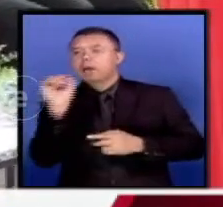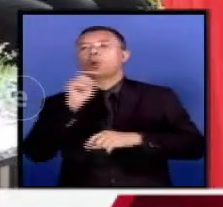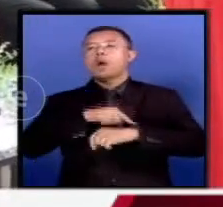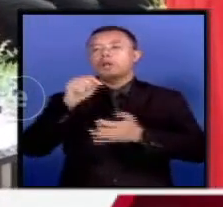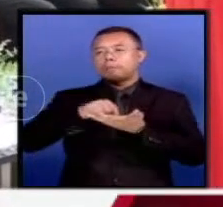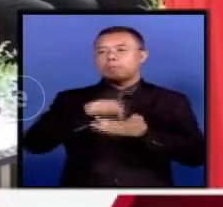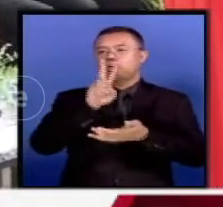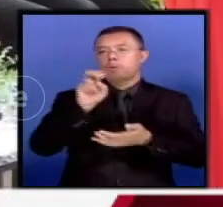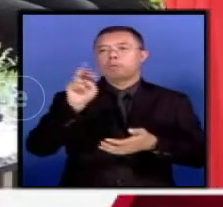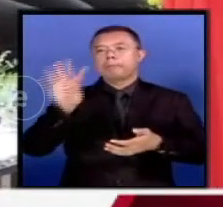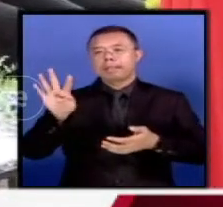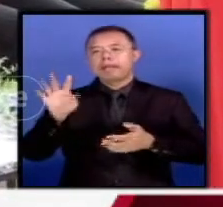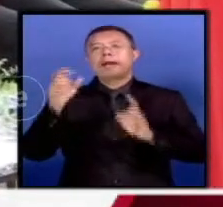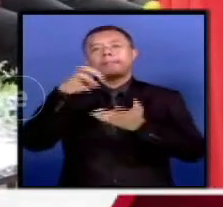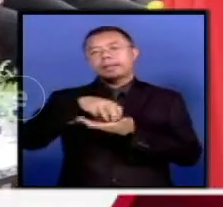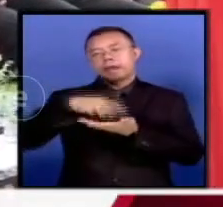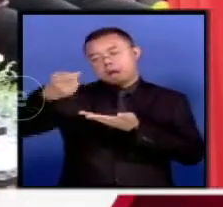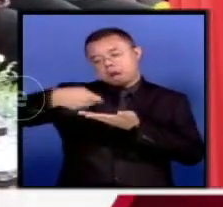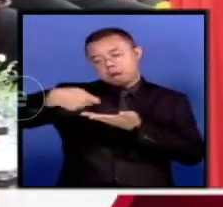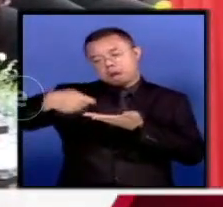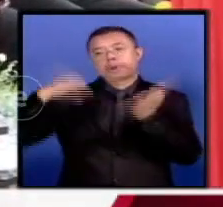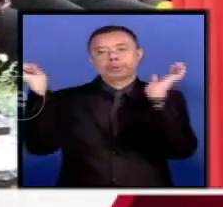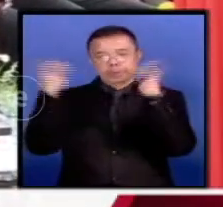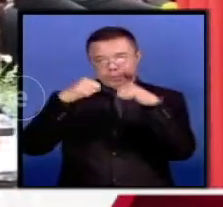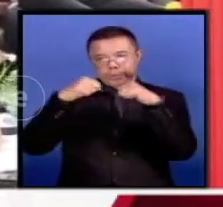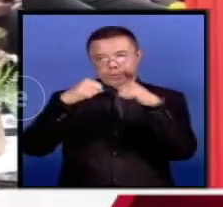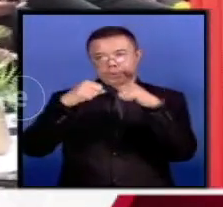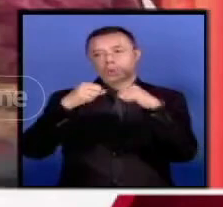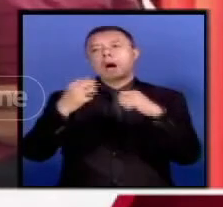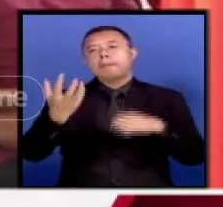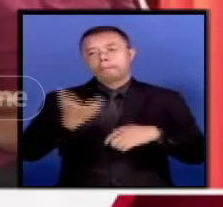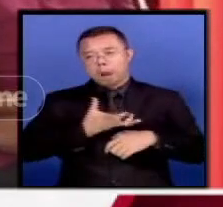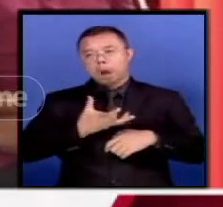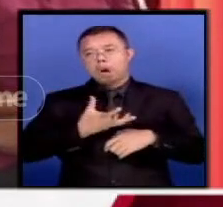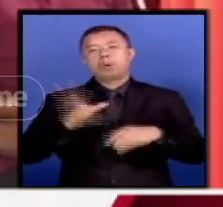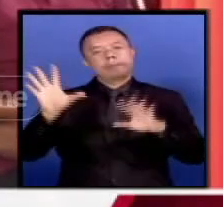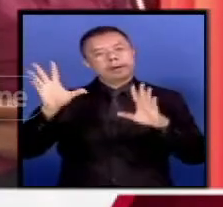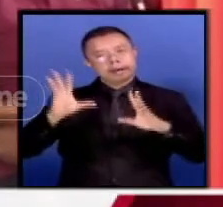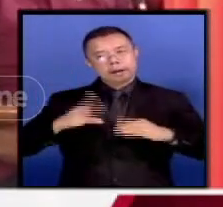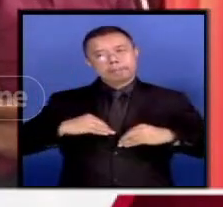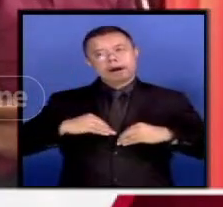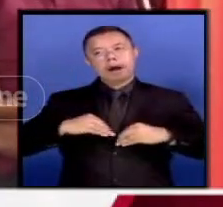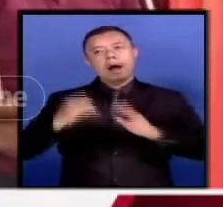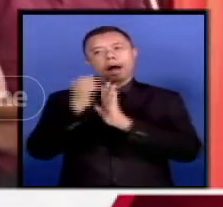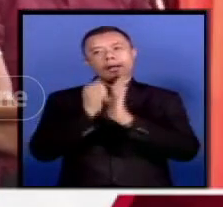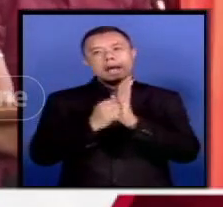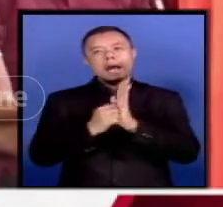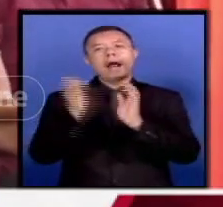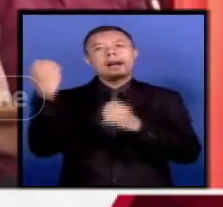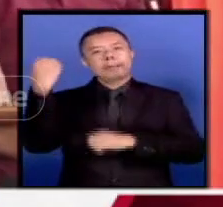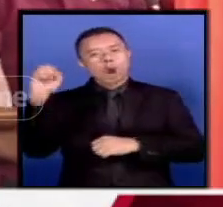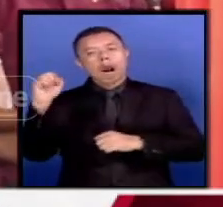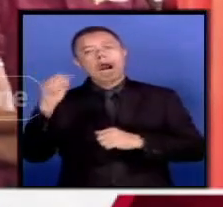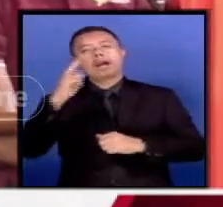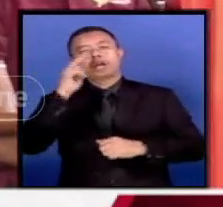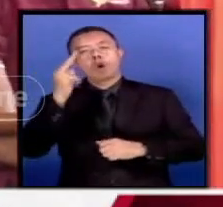2024 mendatang, P3 menandatangani dan menyepakati akan menjalankan pesta demokrasi dengan santun dan